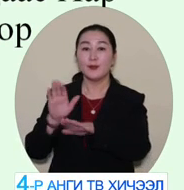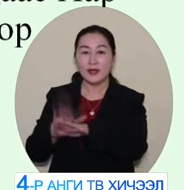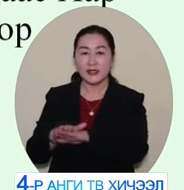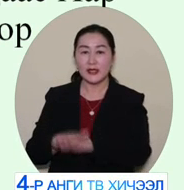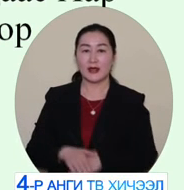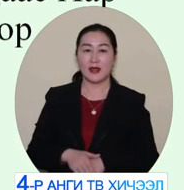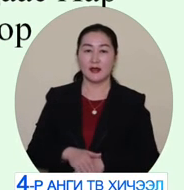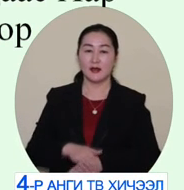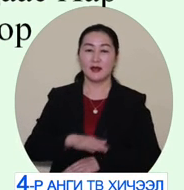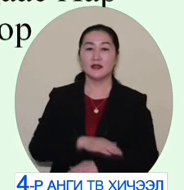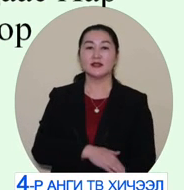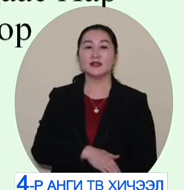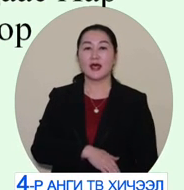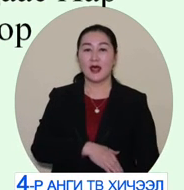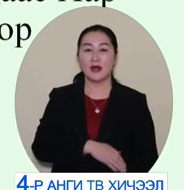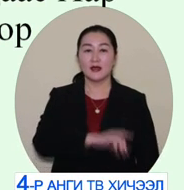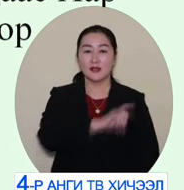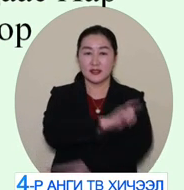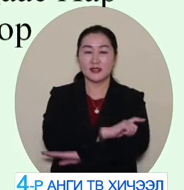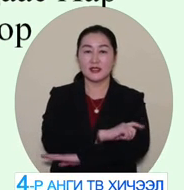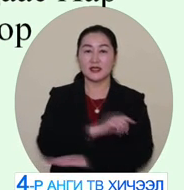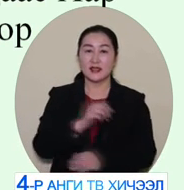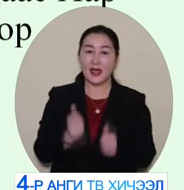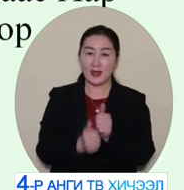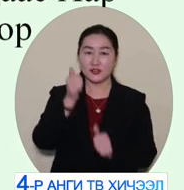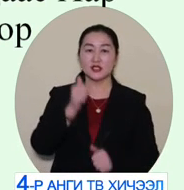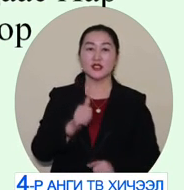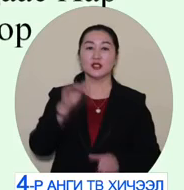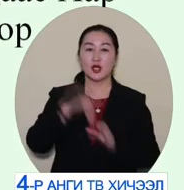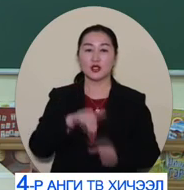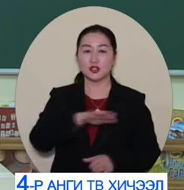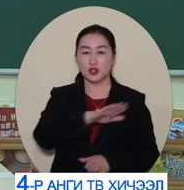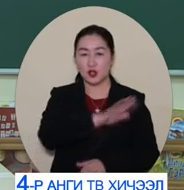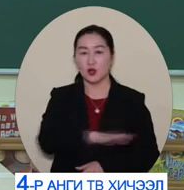зэрэг зүйлийг бэлтгээд хичээлдээ оролцоорой.